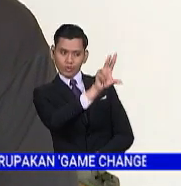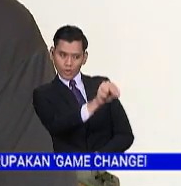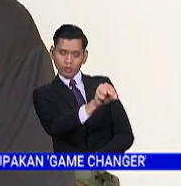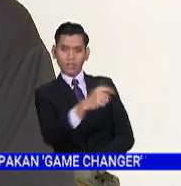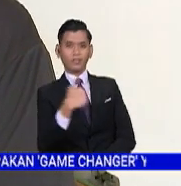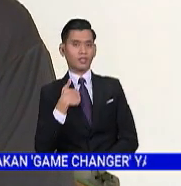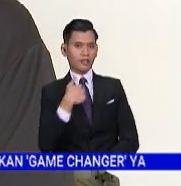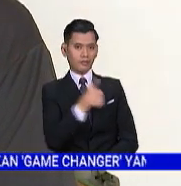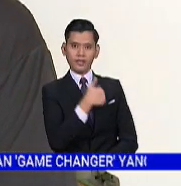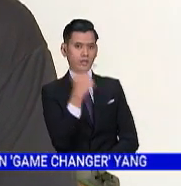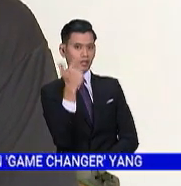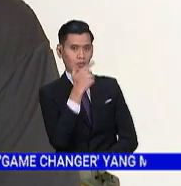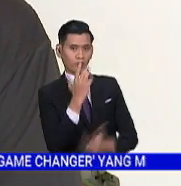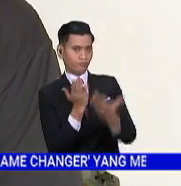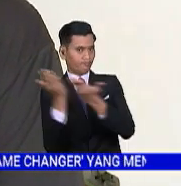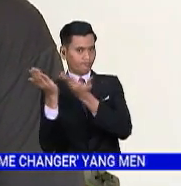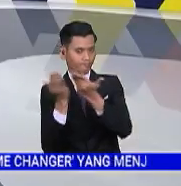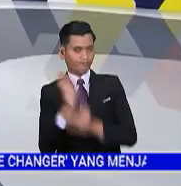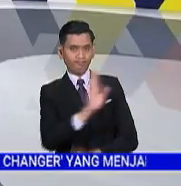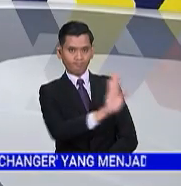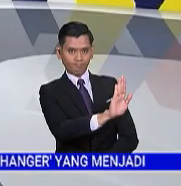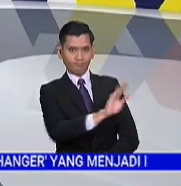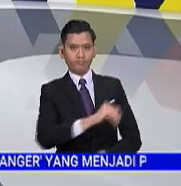nak entertain lah.